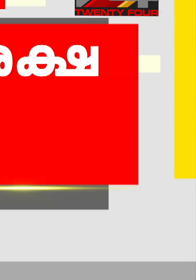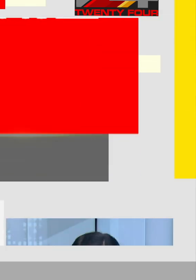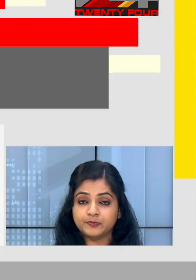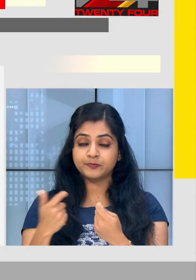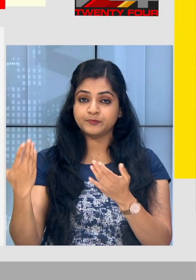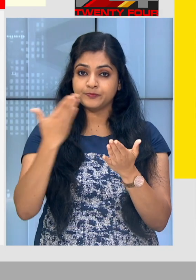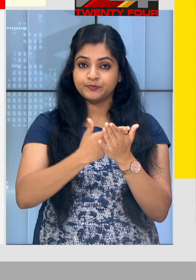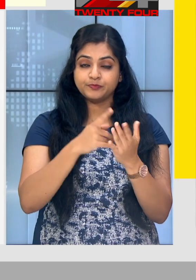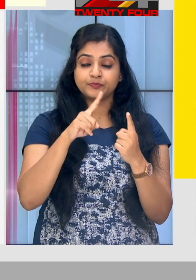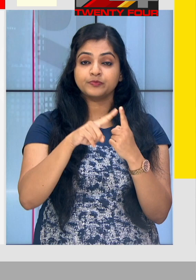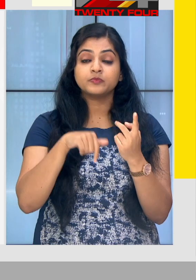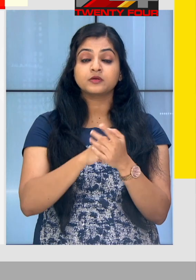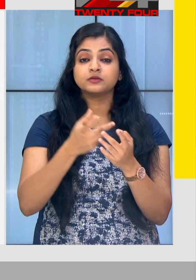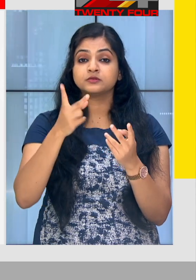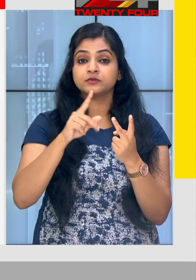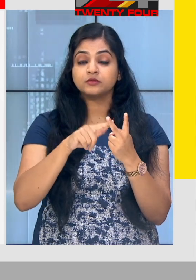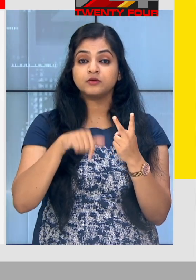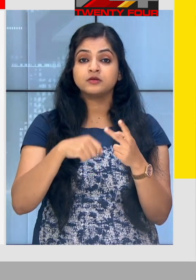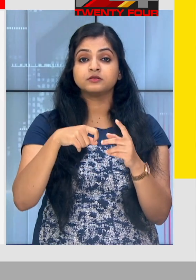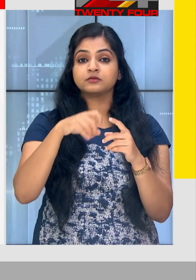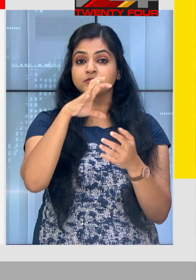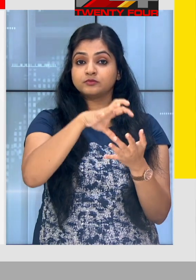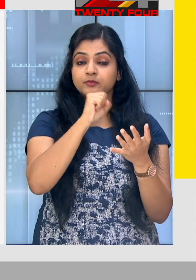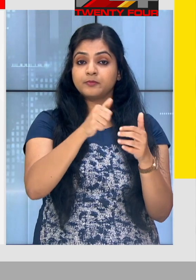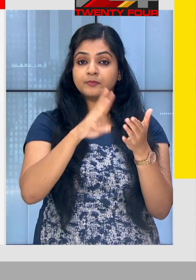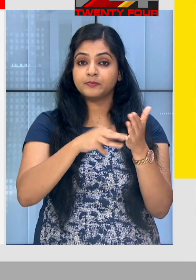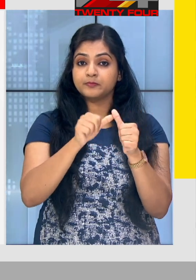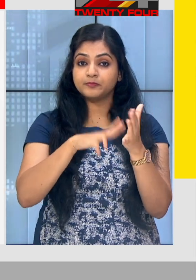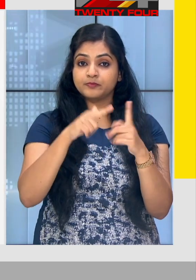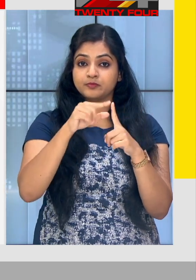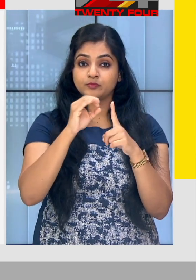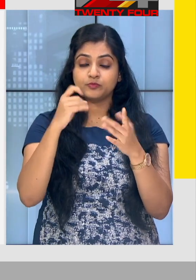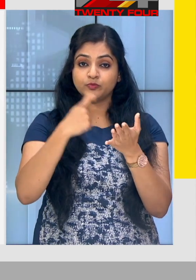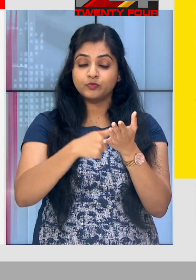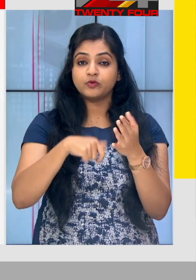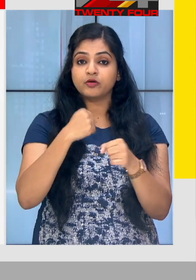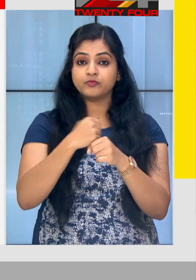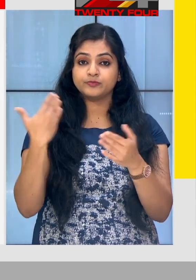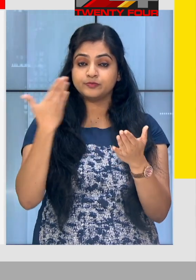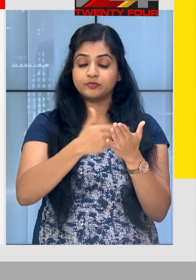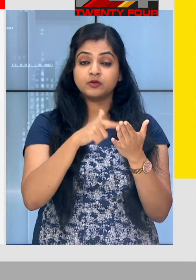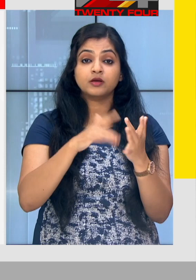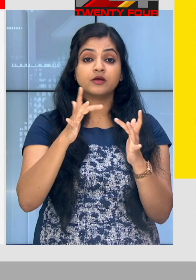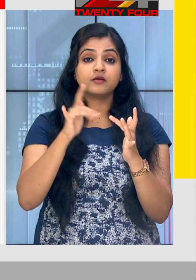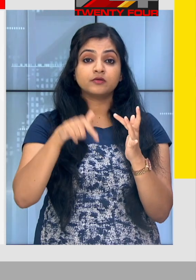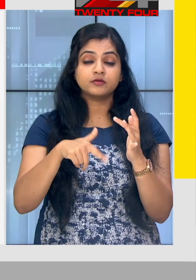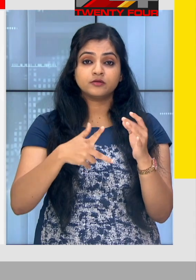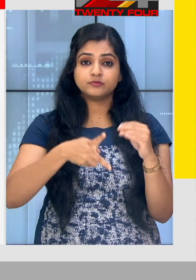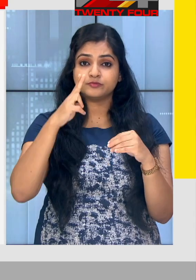ഒന്ന് സംസ്ഥാന സർക്കാരിന്റെ ഹർജി. സംസ്ഥാന സർക്കാർ സംസ്ഥാനത്തെ ഇന്റർനെറ്റ് നിരോധനത്തിന് എതിരായ ഹൈക്കോടതി